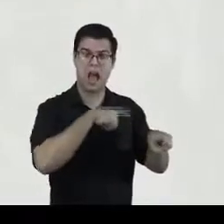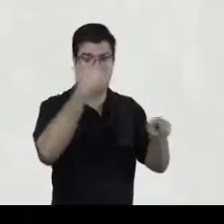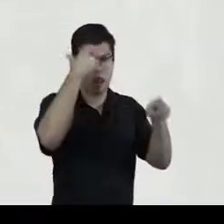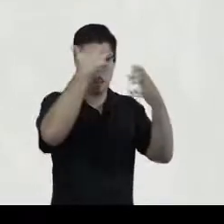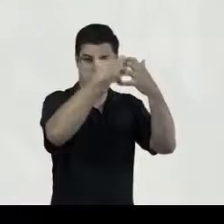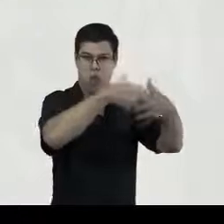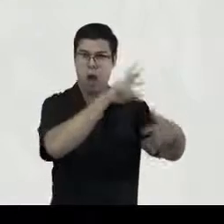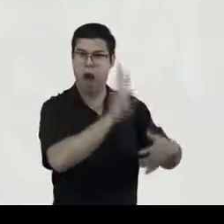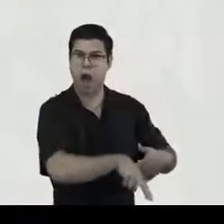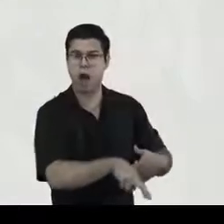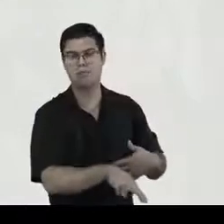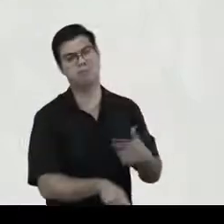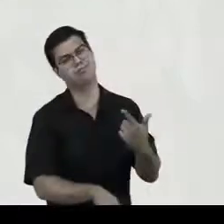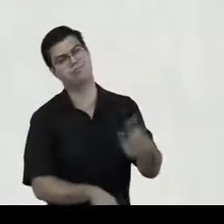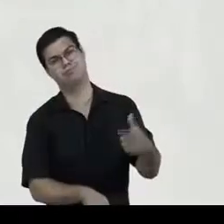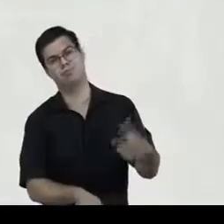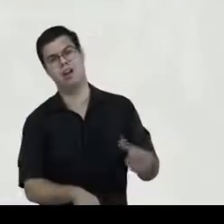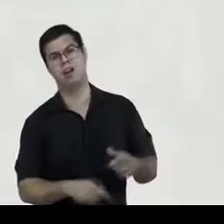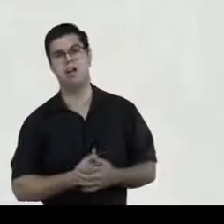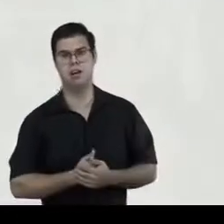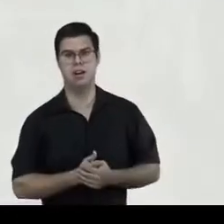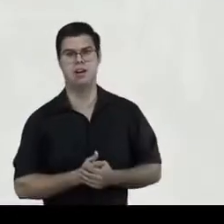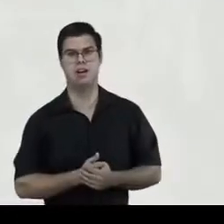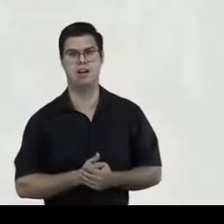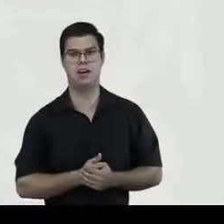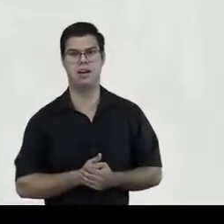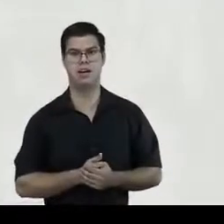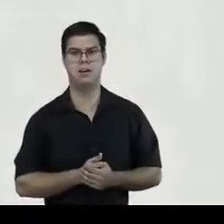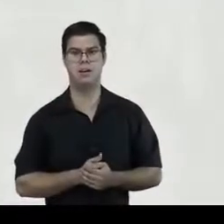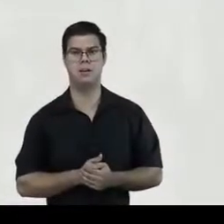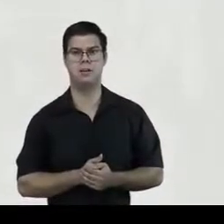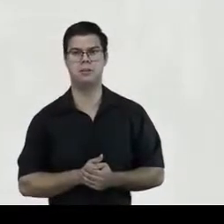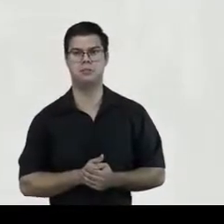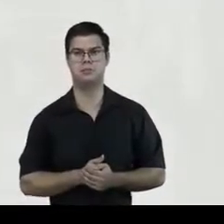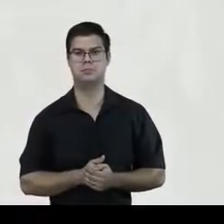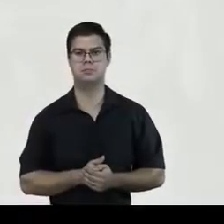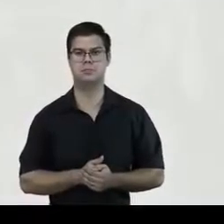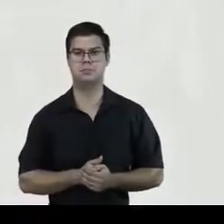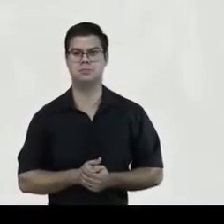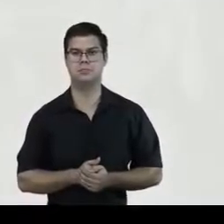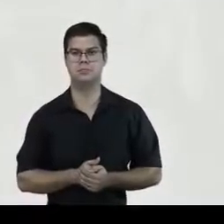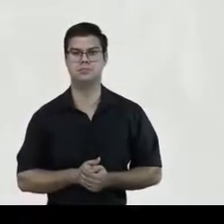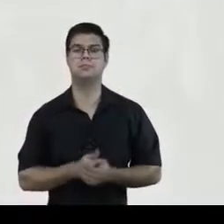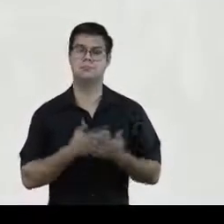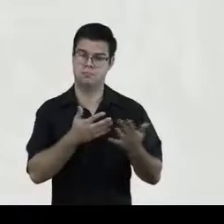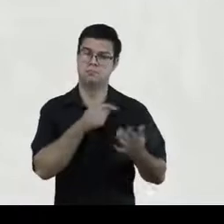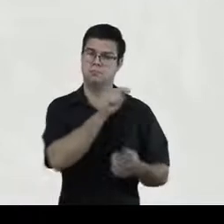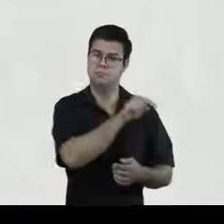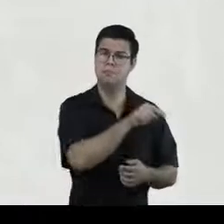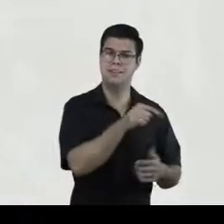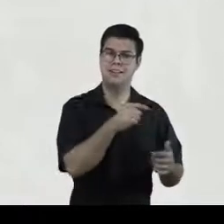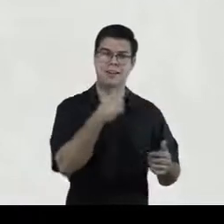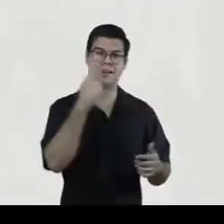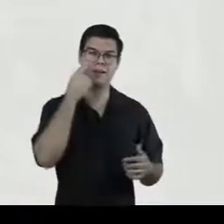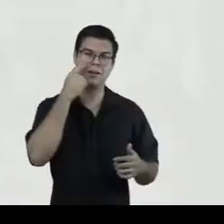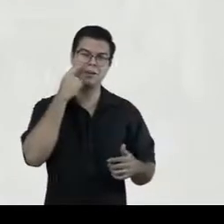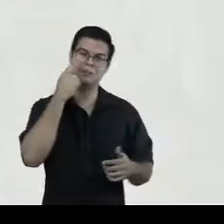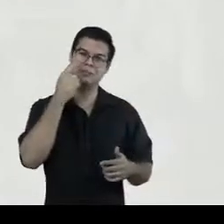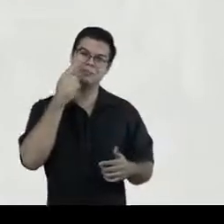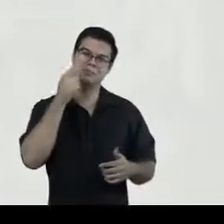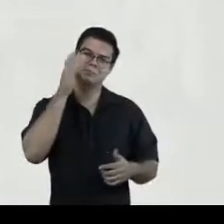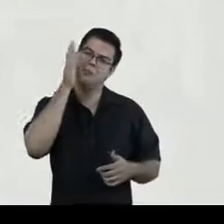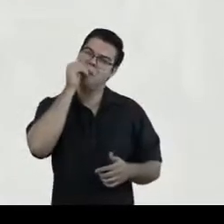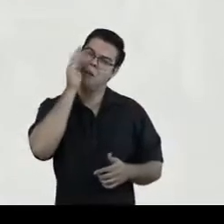aus dem Archiv. Das sind Ziffern, mit denen man Lotteriezettel gedruckt hat. Das fand ich für die noch ausstehende Forschungsförderung